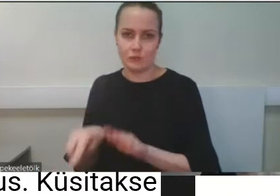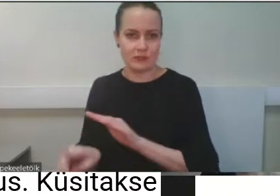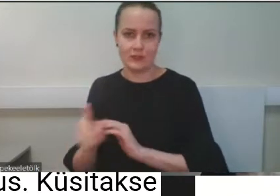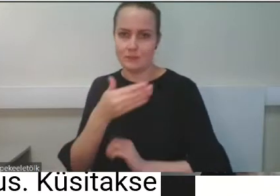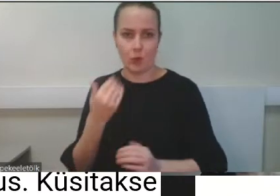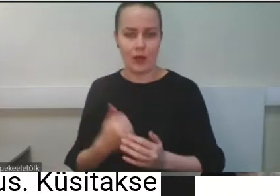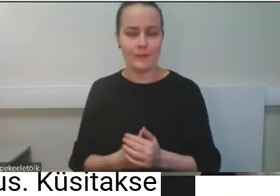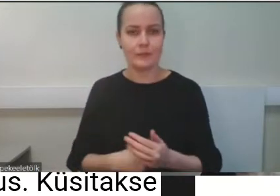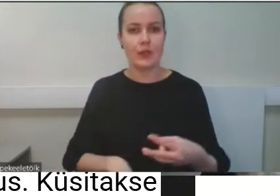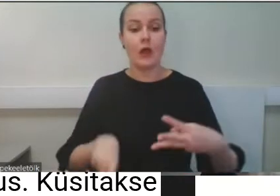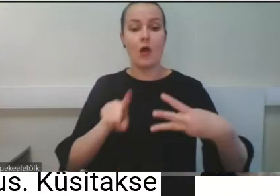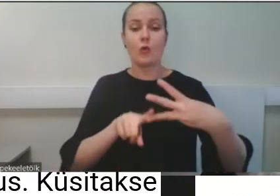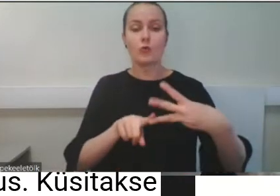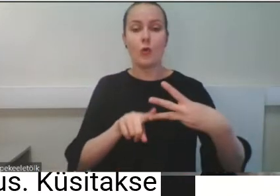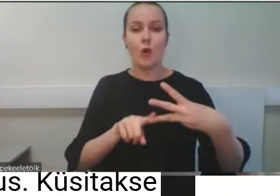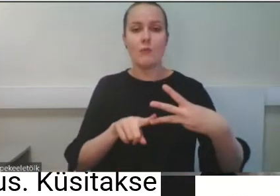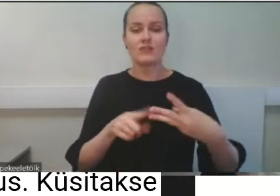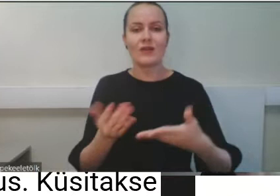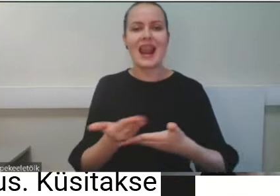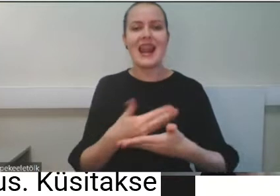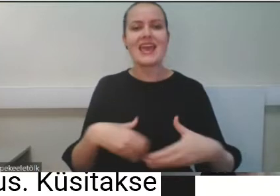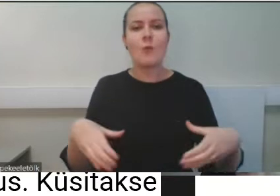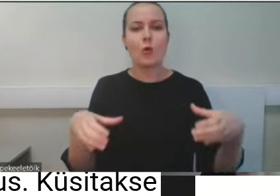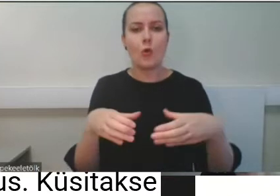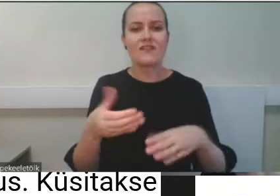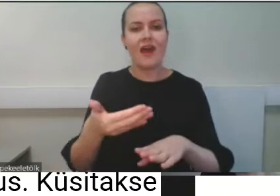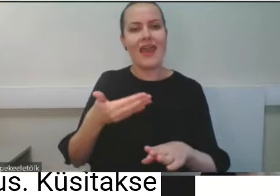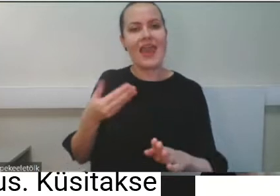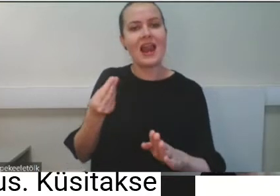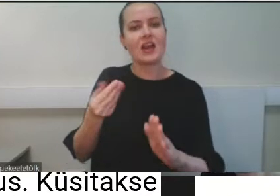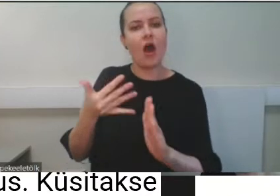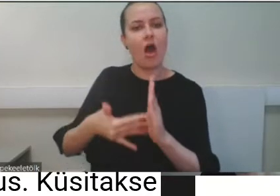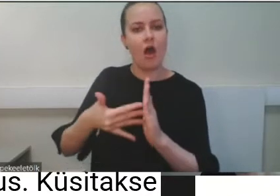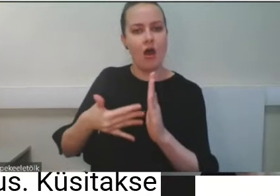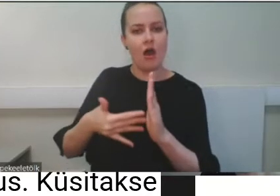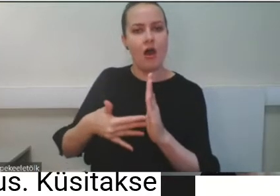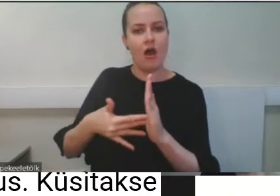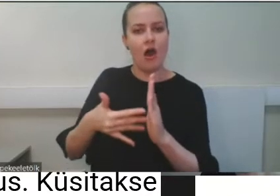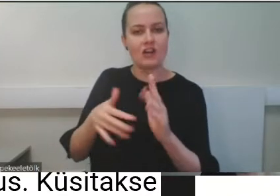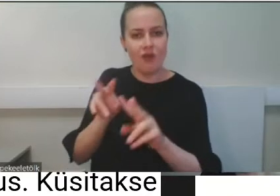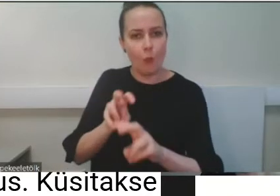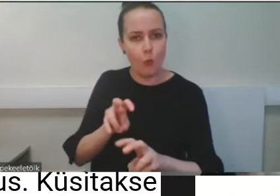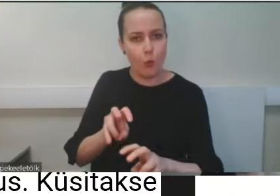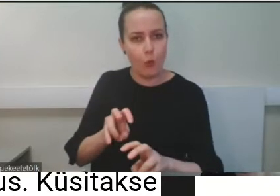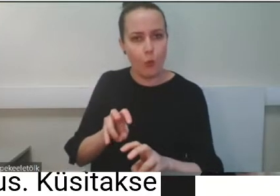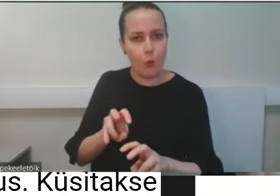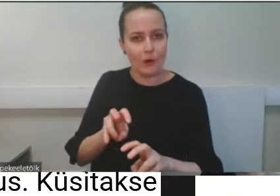sotsiaaluuringus küsitakse ka pikaajalise haiguse olemasolu. Eesti tööuuringus seda praegu veel ei tehta.